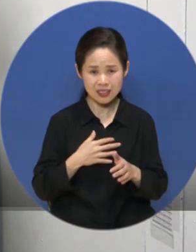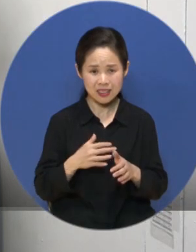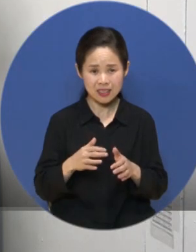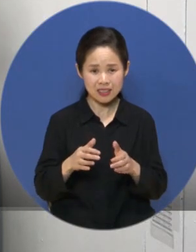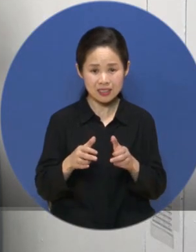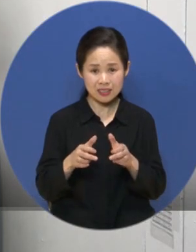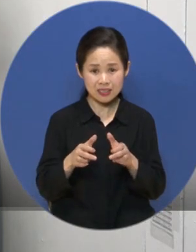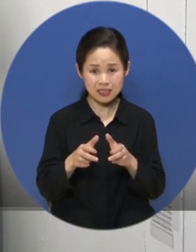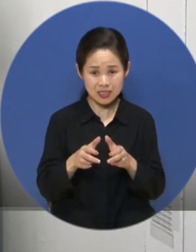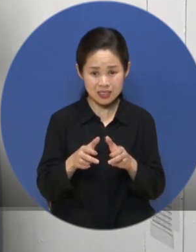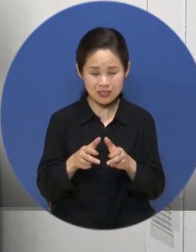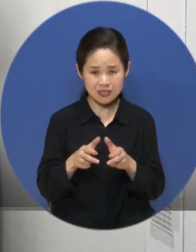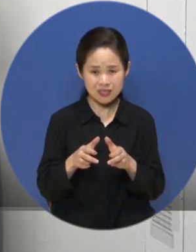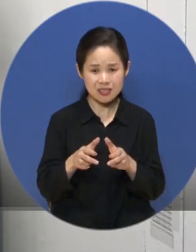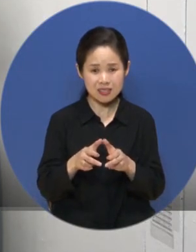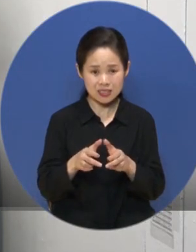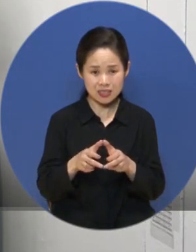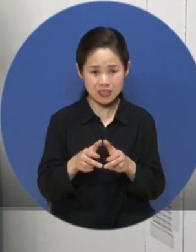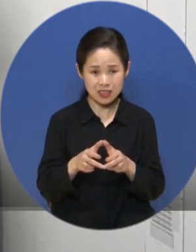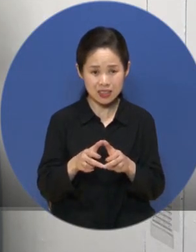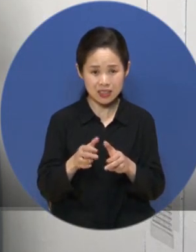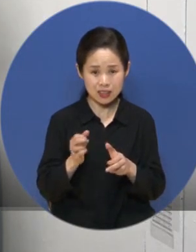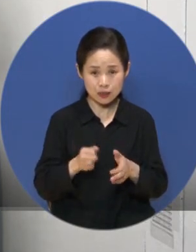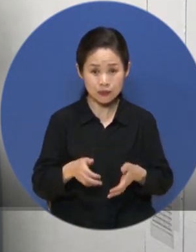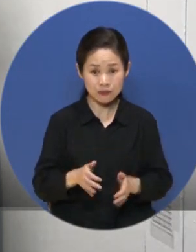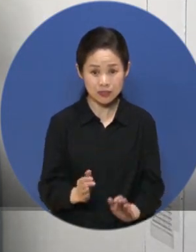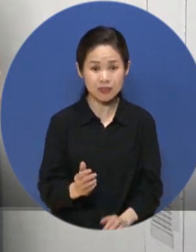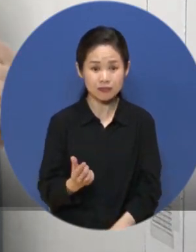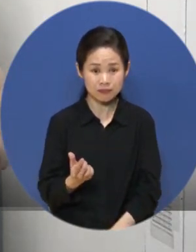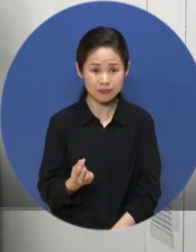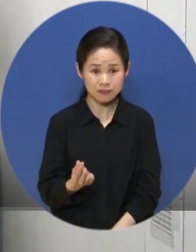갖고 태어났잖아요.